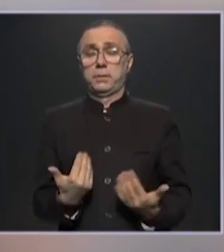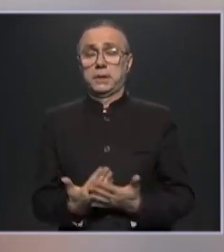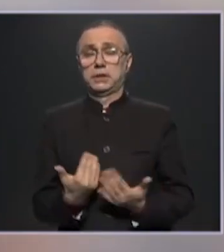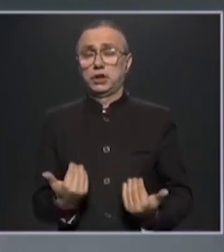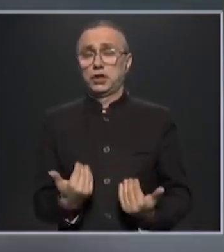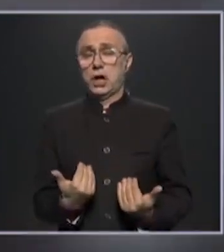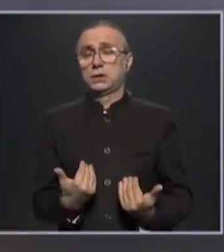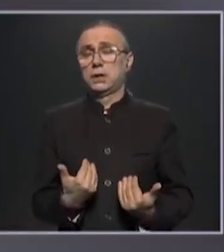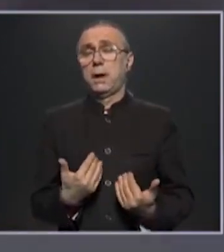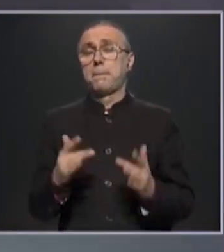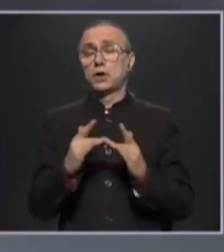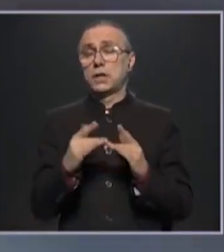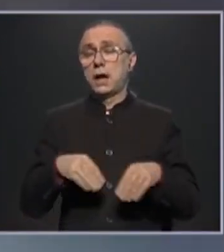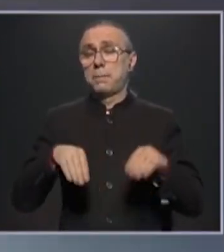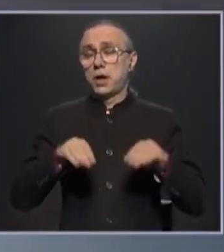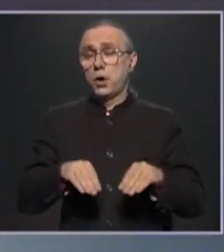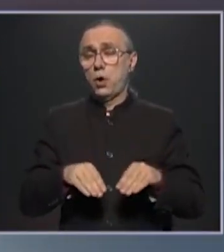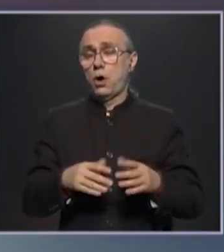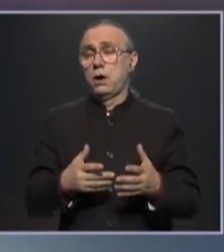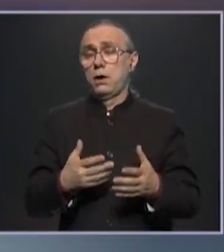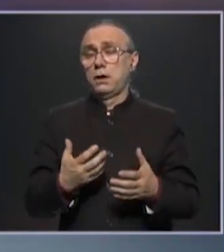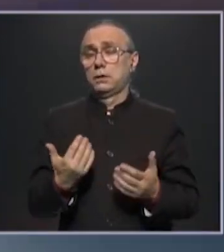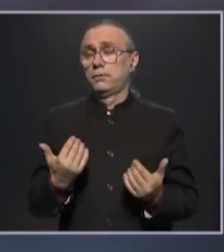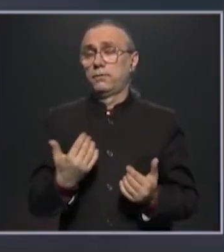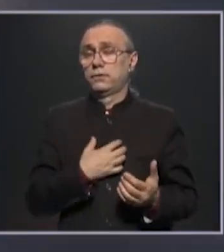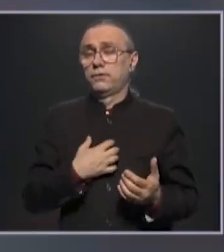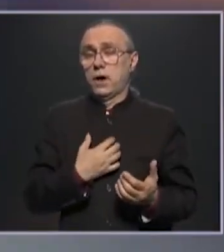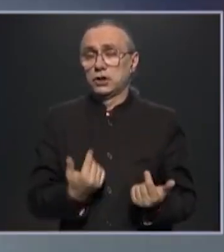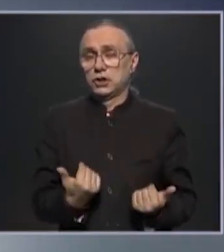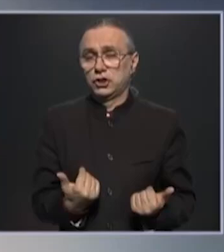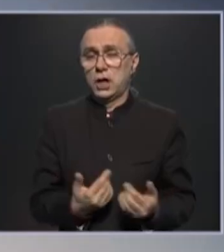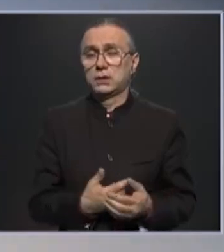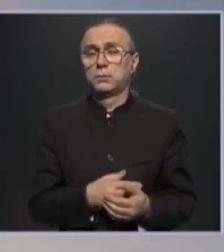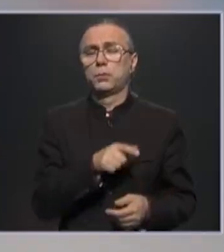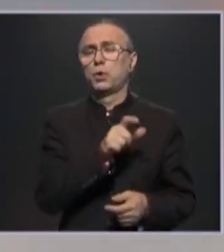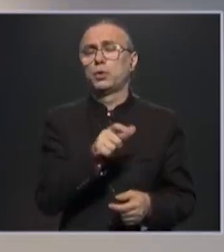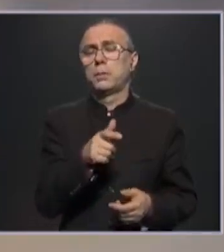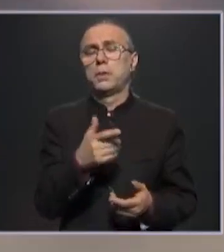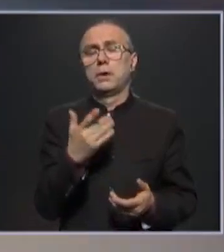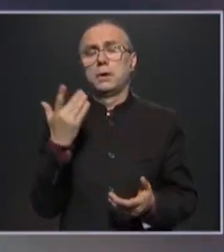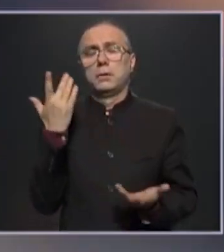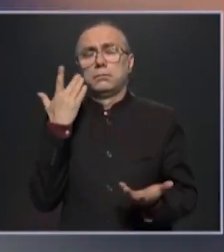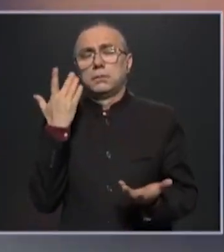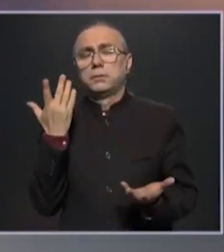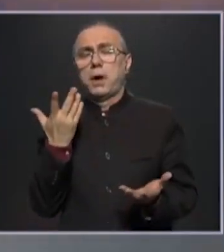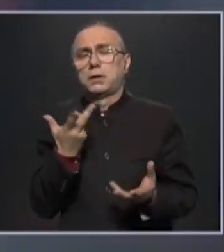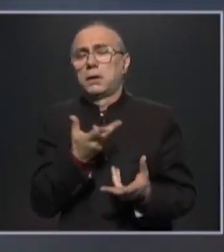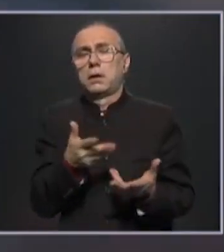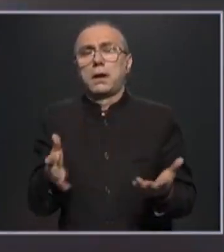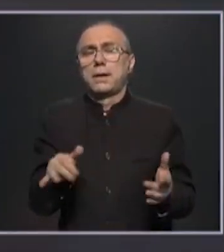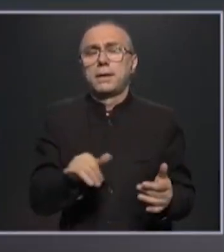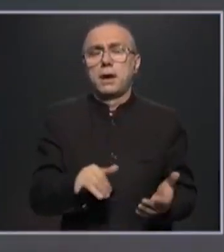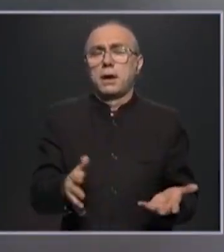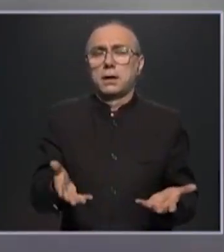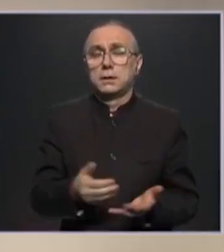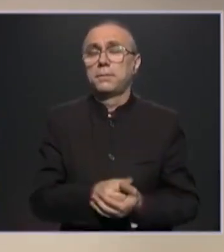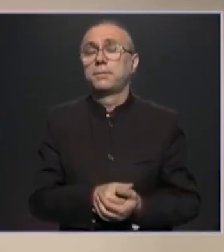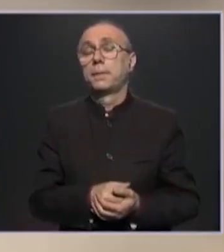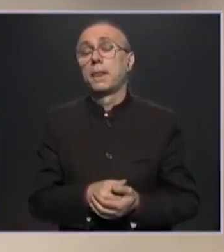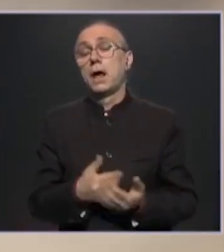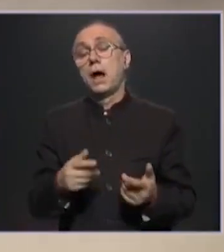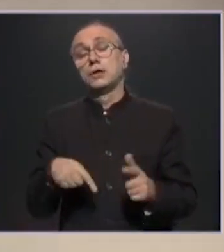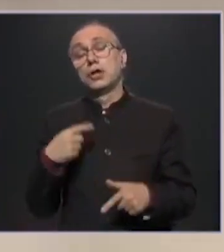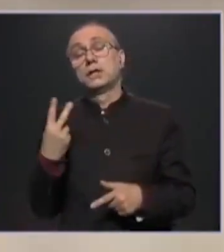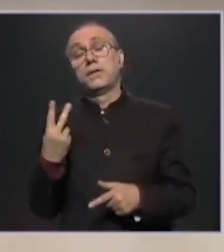подушки одеяло, потому что людям не на чем спать, то возможно, что через два дня будет уже немножко другой спрос. Вот также